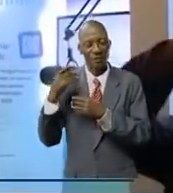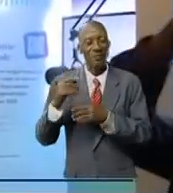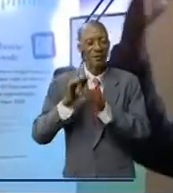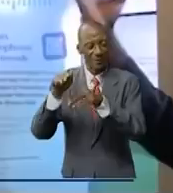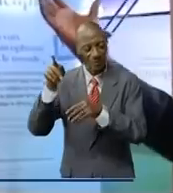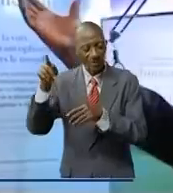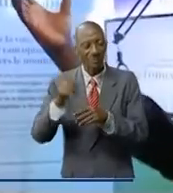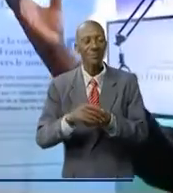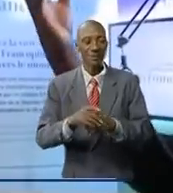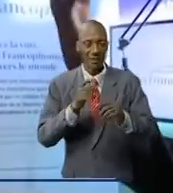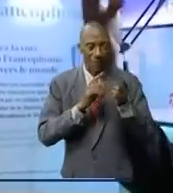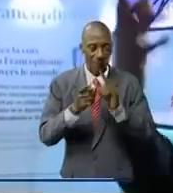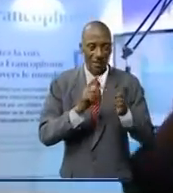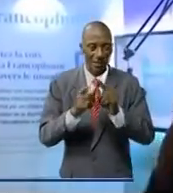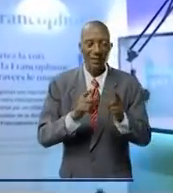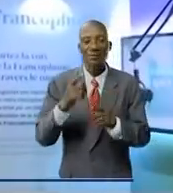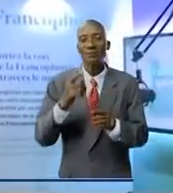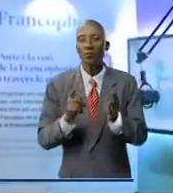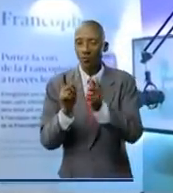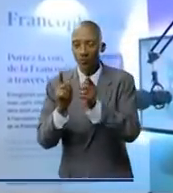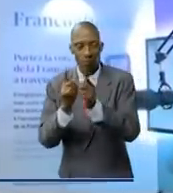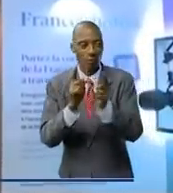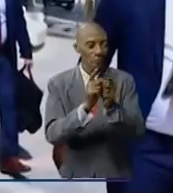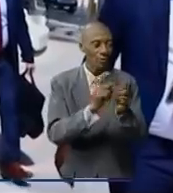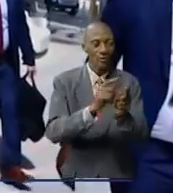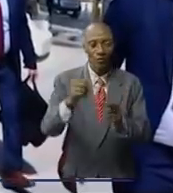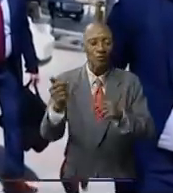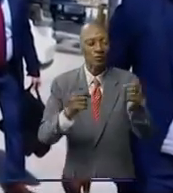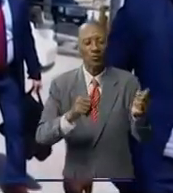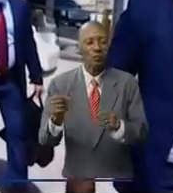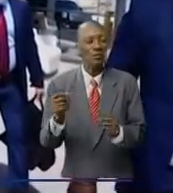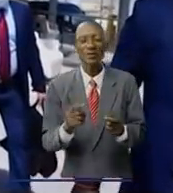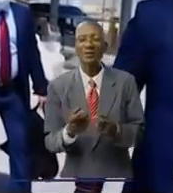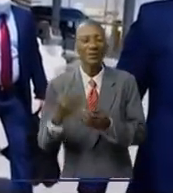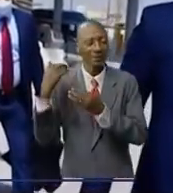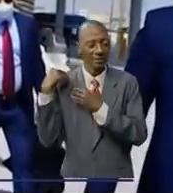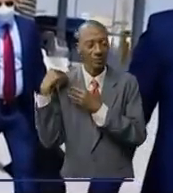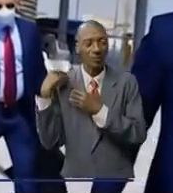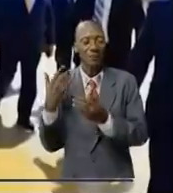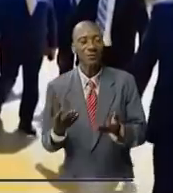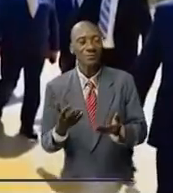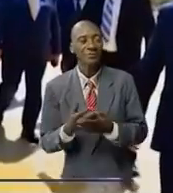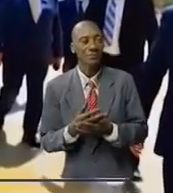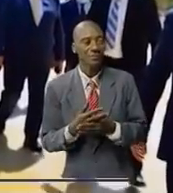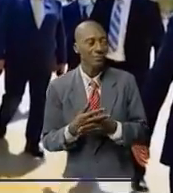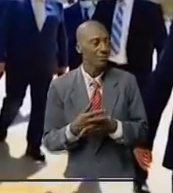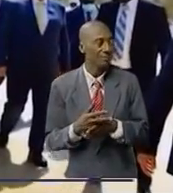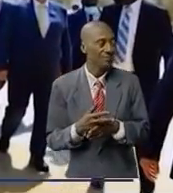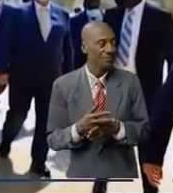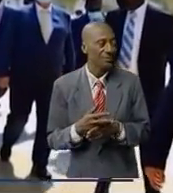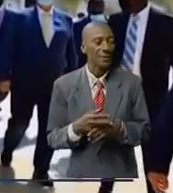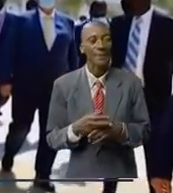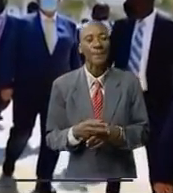un accompagnement financier et technique de l'ANAPEX dans ses missions. Le président de la République, par la suite